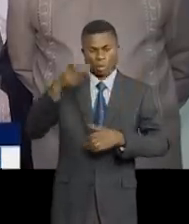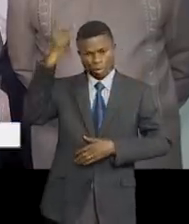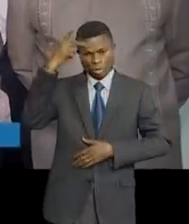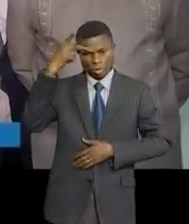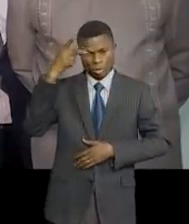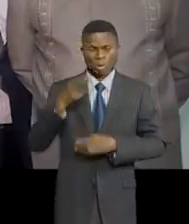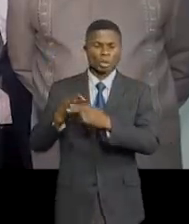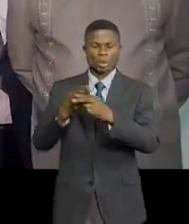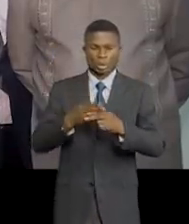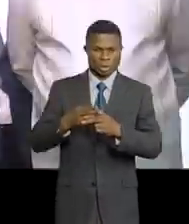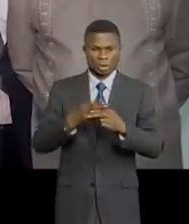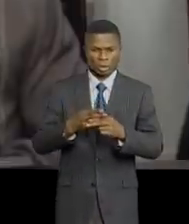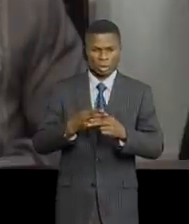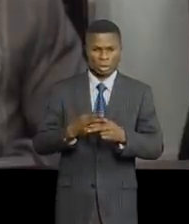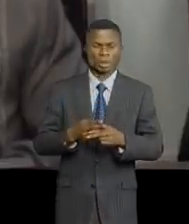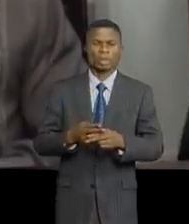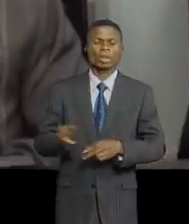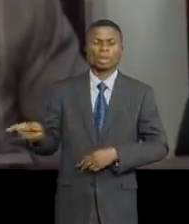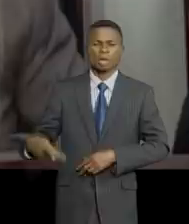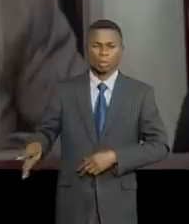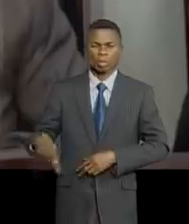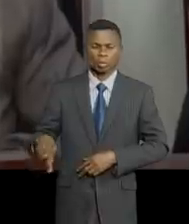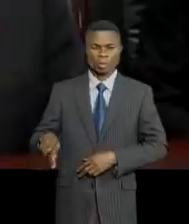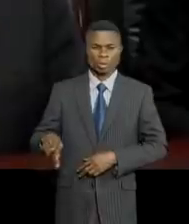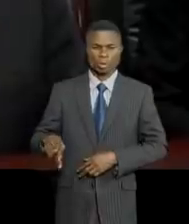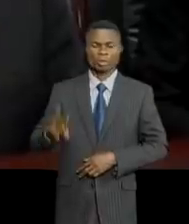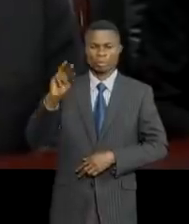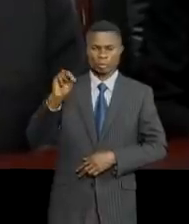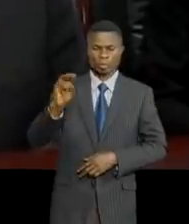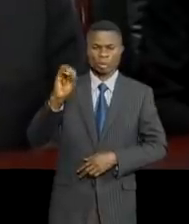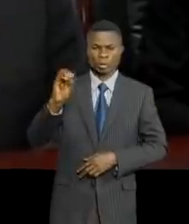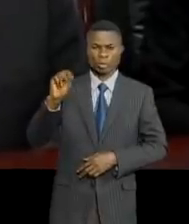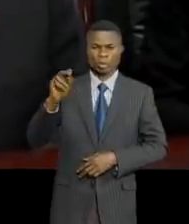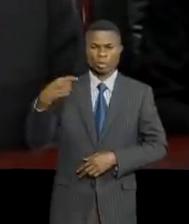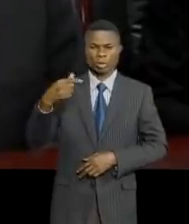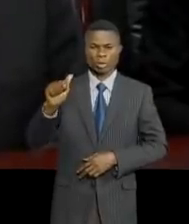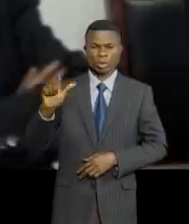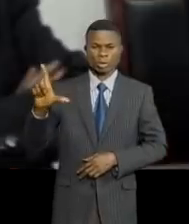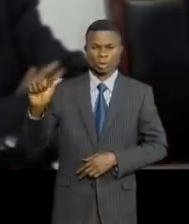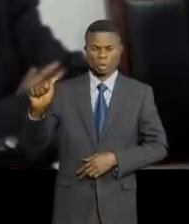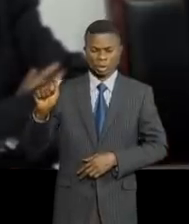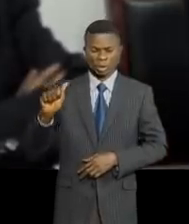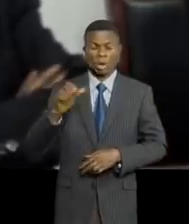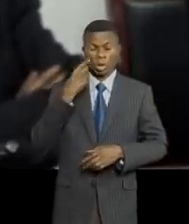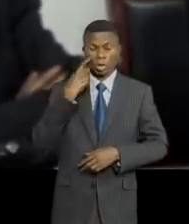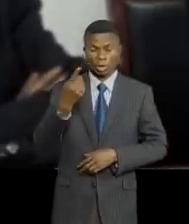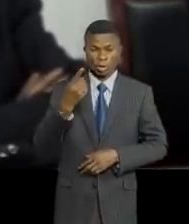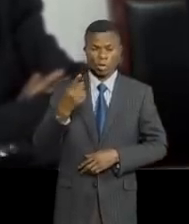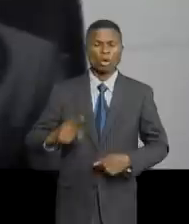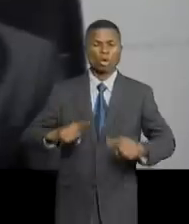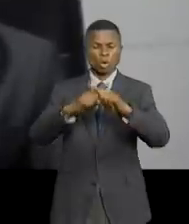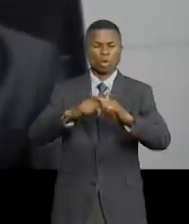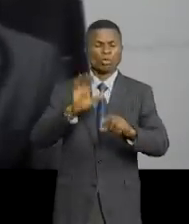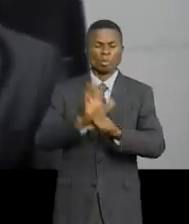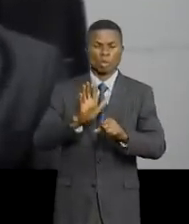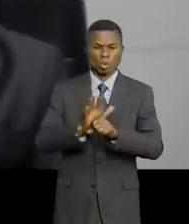et sécuritaire délétère dans la province de la Mongala où il y a la persistance des conflits